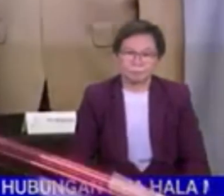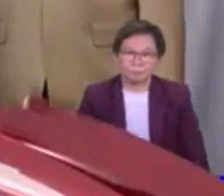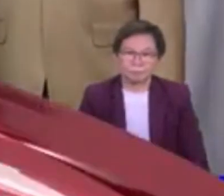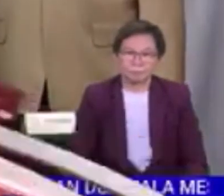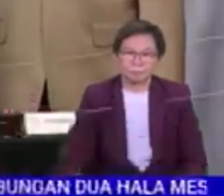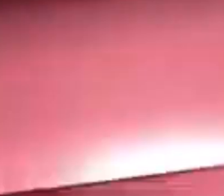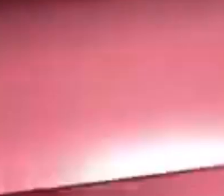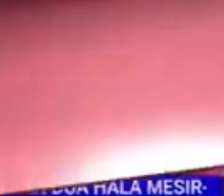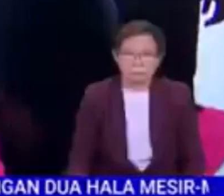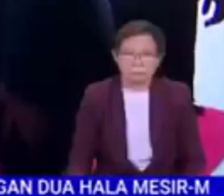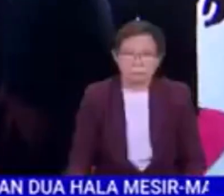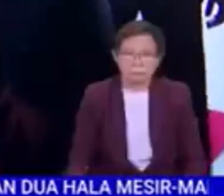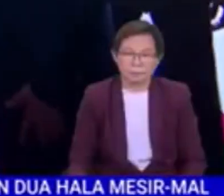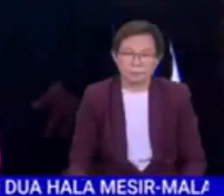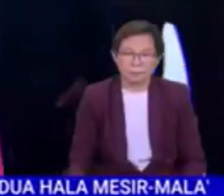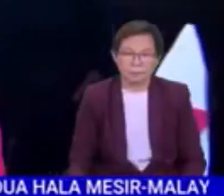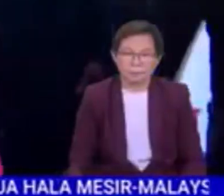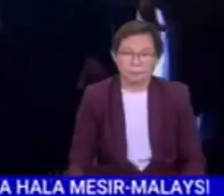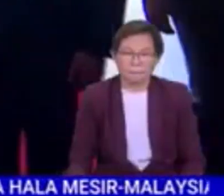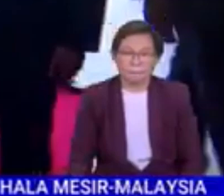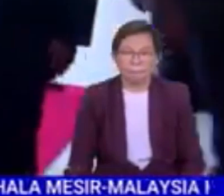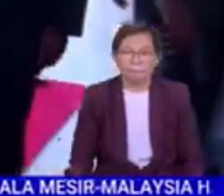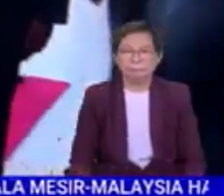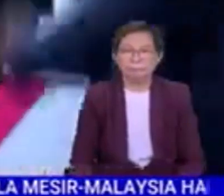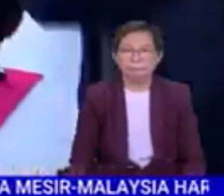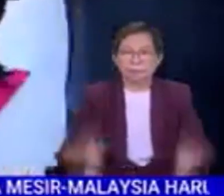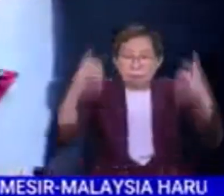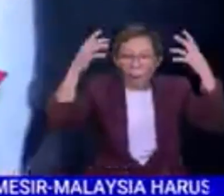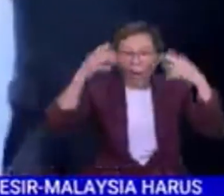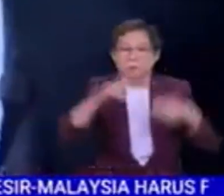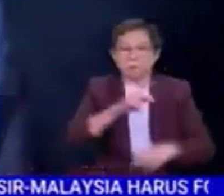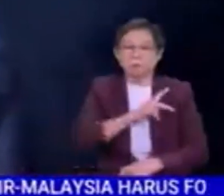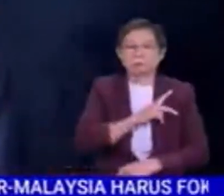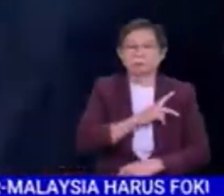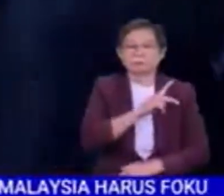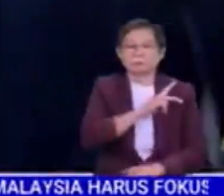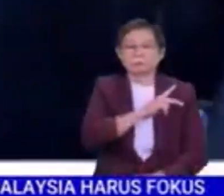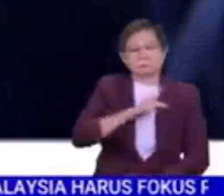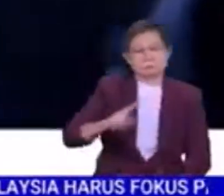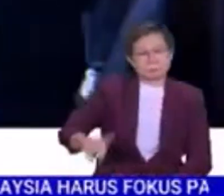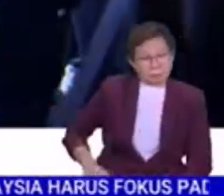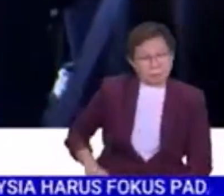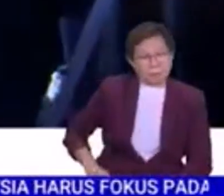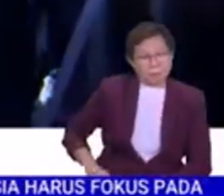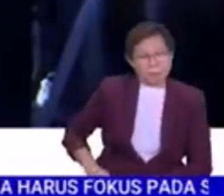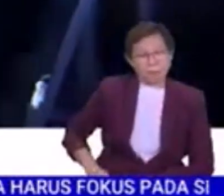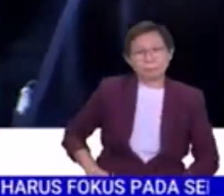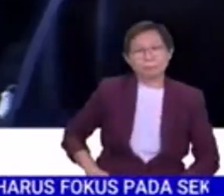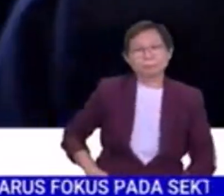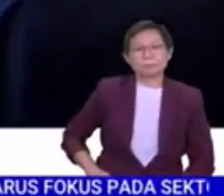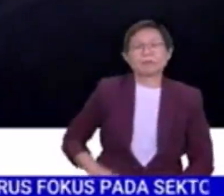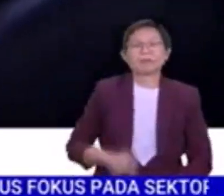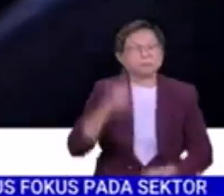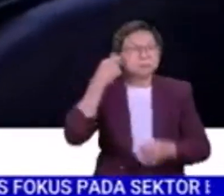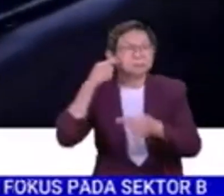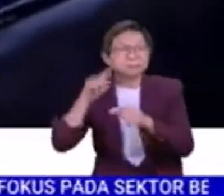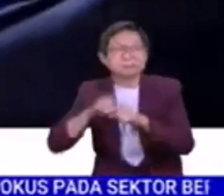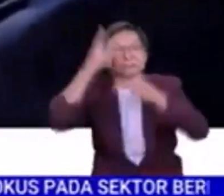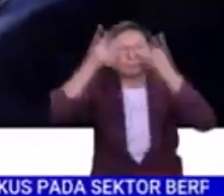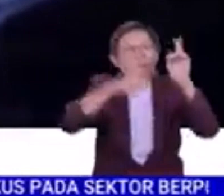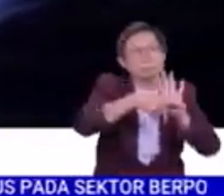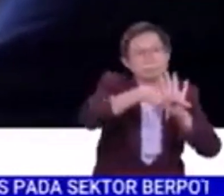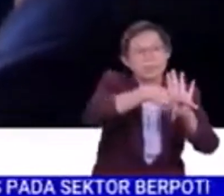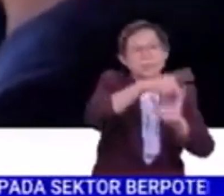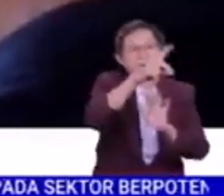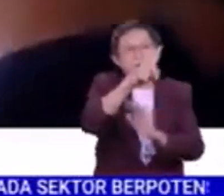hai hai Hai Yang di-pertuan Agung Sultan Abdullah riayat Udin al-musthafa bila Syah berkenan melawan